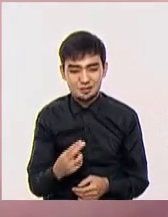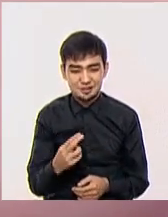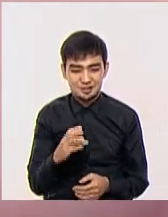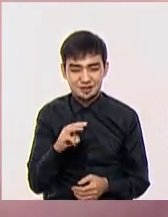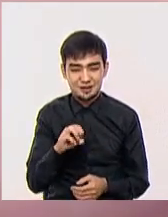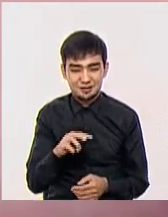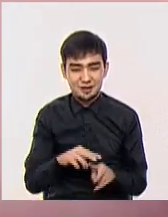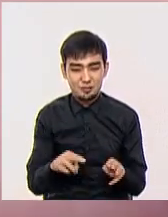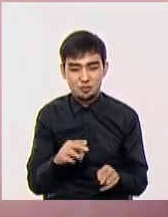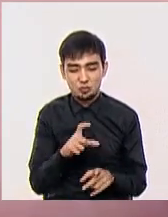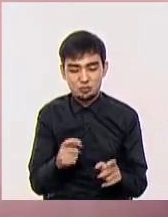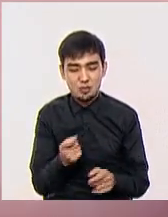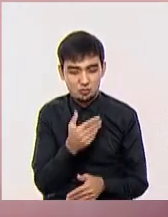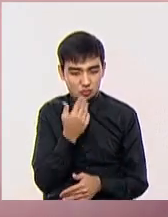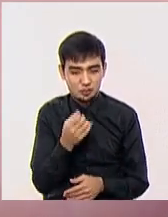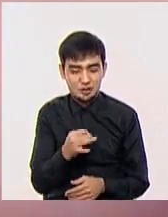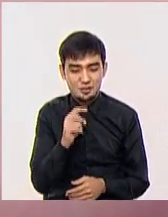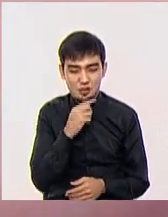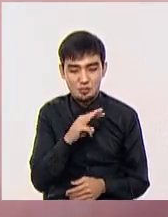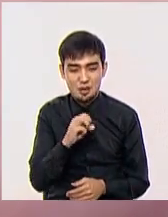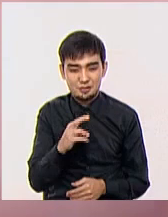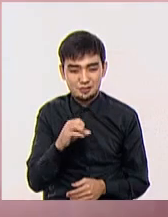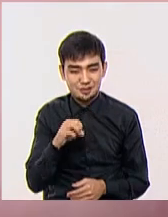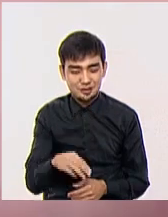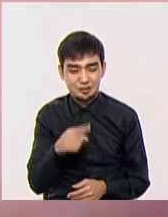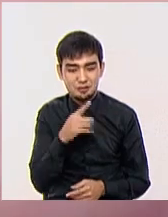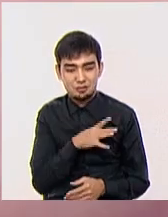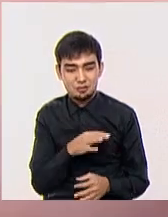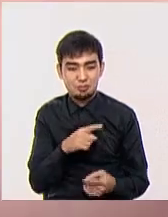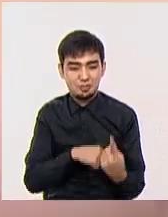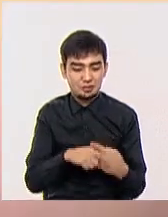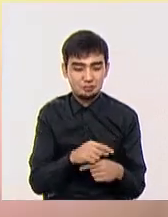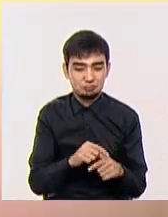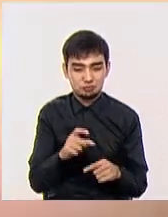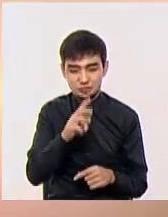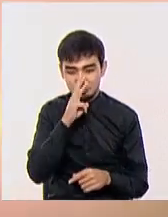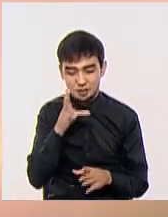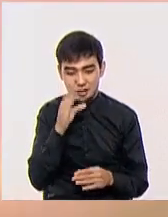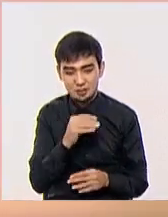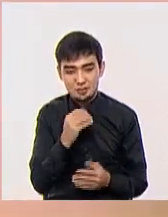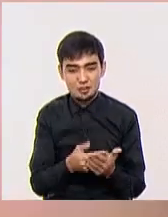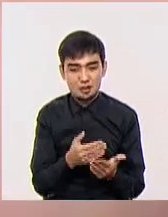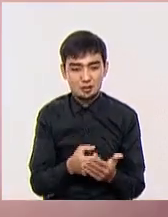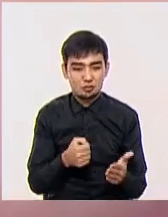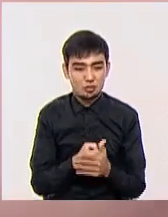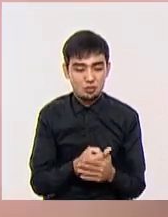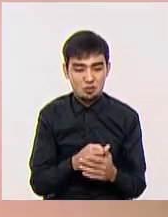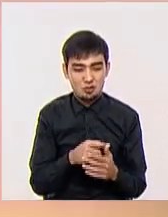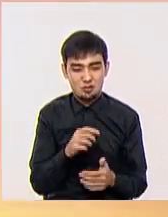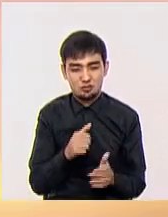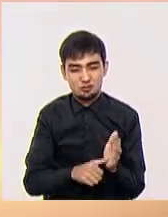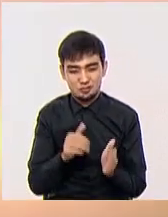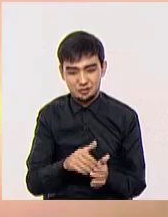таких людей немало economist максат халы говорит что в принципе бизнес может повысить зарплату как минимум до минималки это